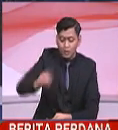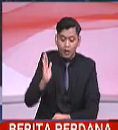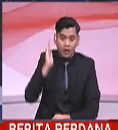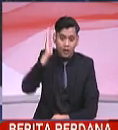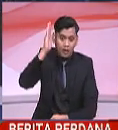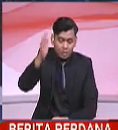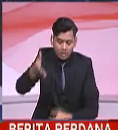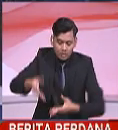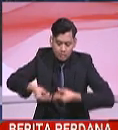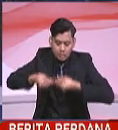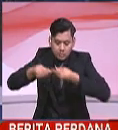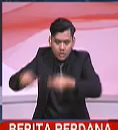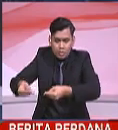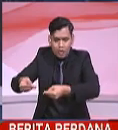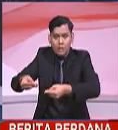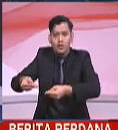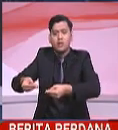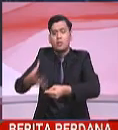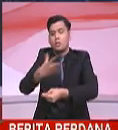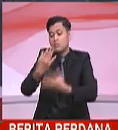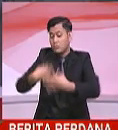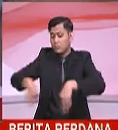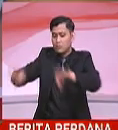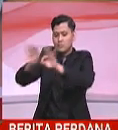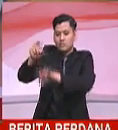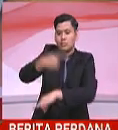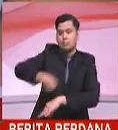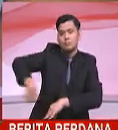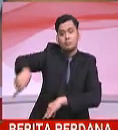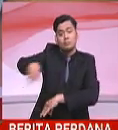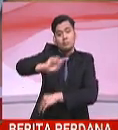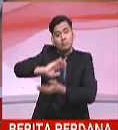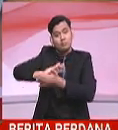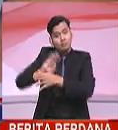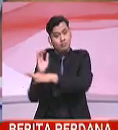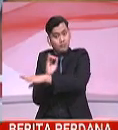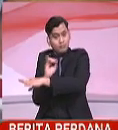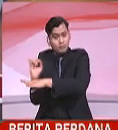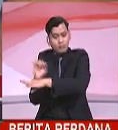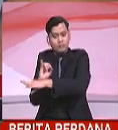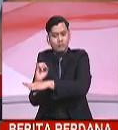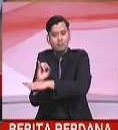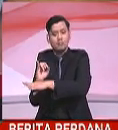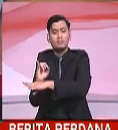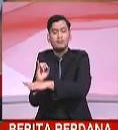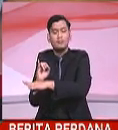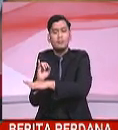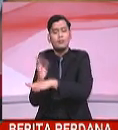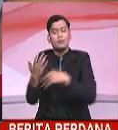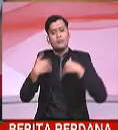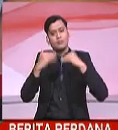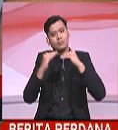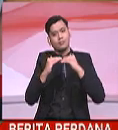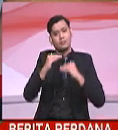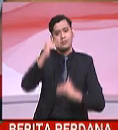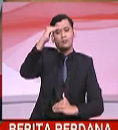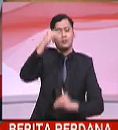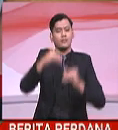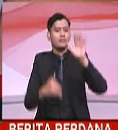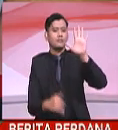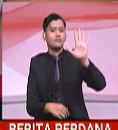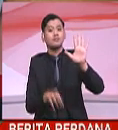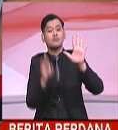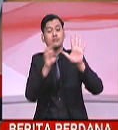bekalannya mencukupi dan keutamaan akan turut diberi kepada industri berkapasiti besar yang mempunyai lebih daripada